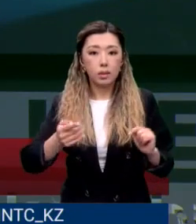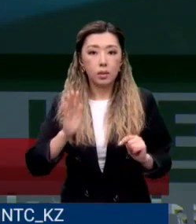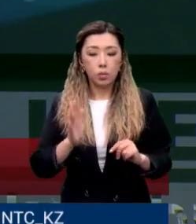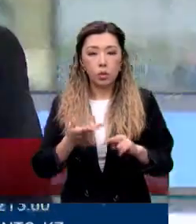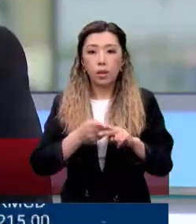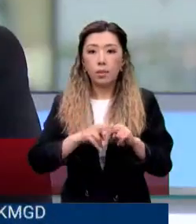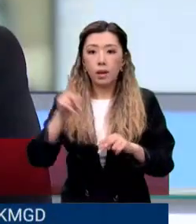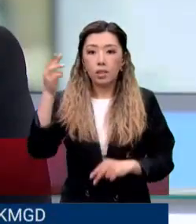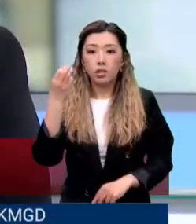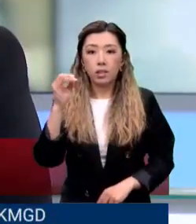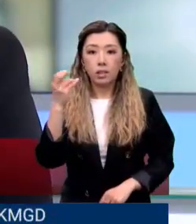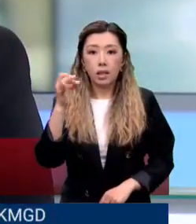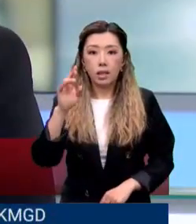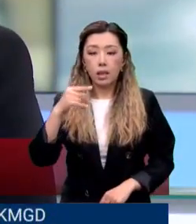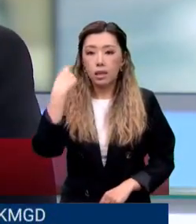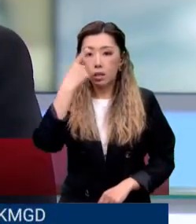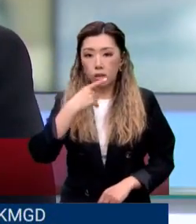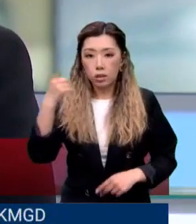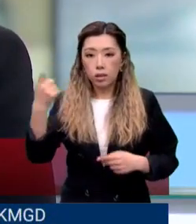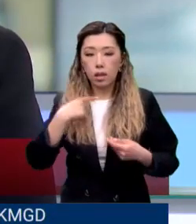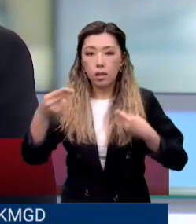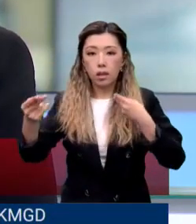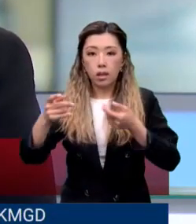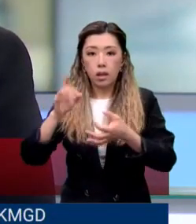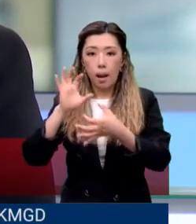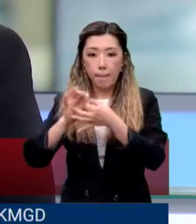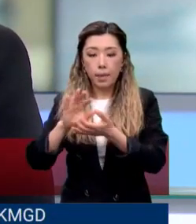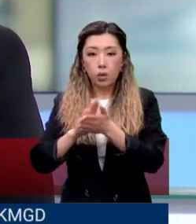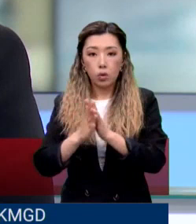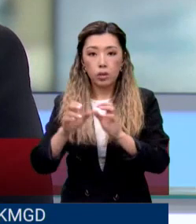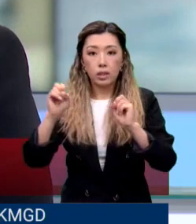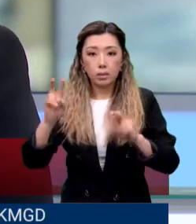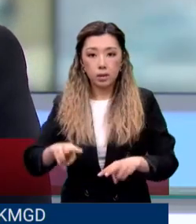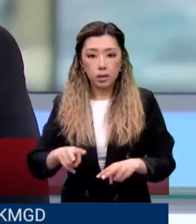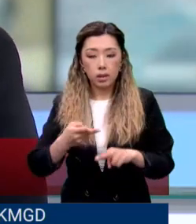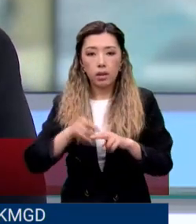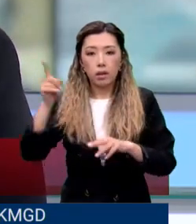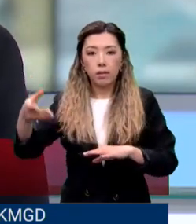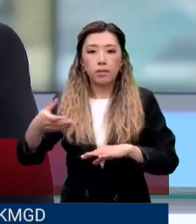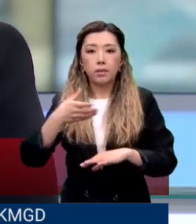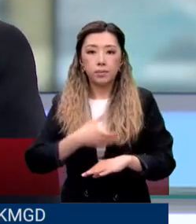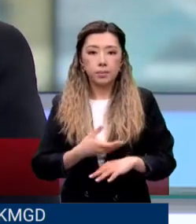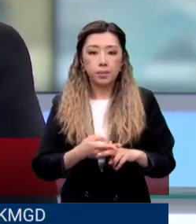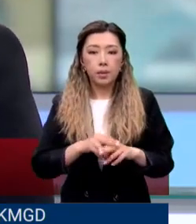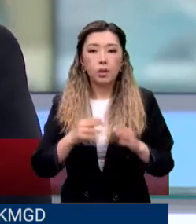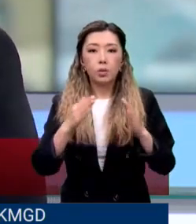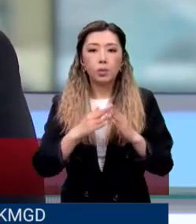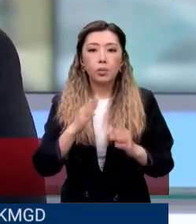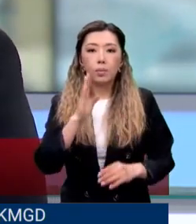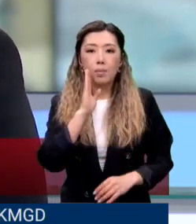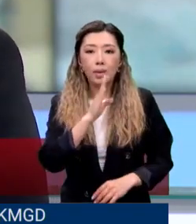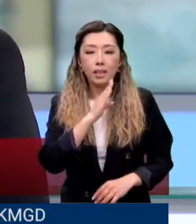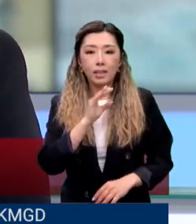на базе UMC, Центр материнства и детства, он по специфике как раз